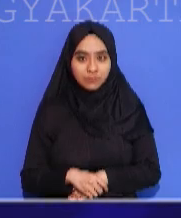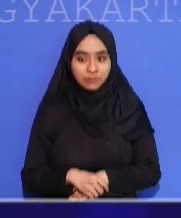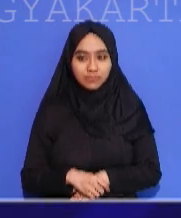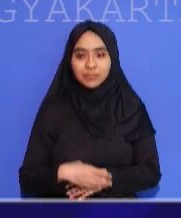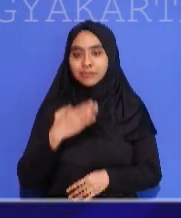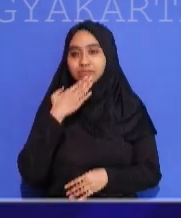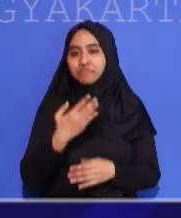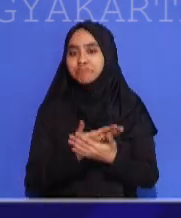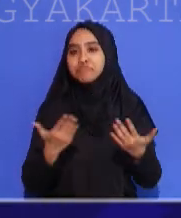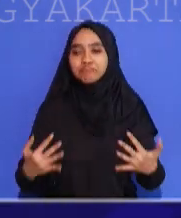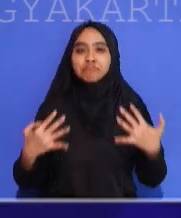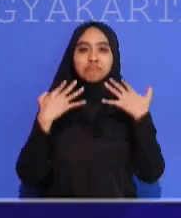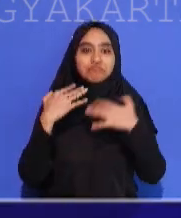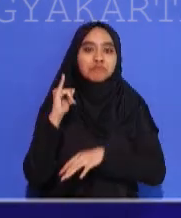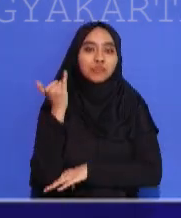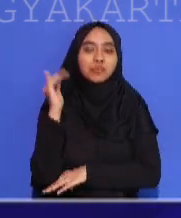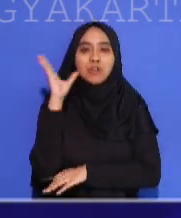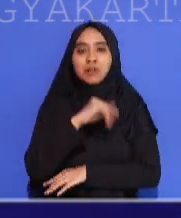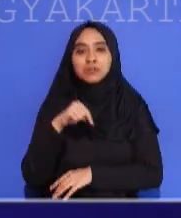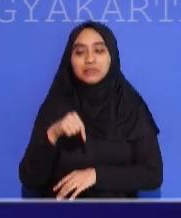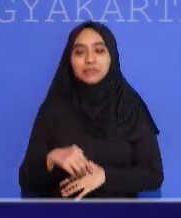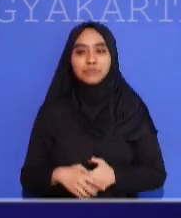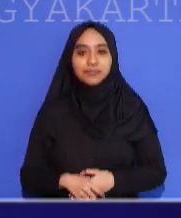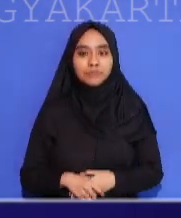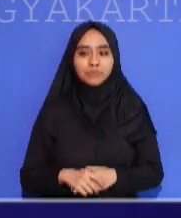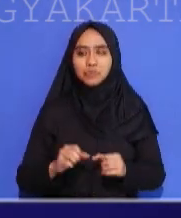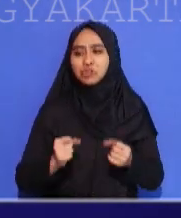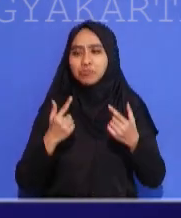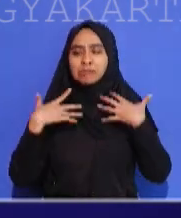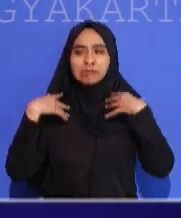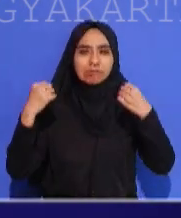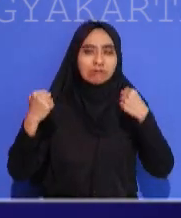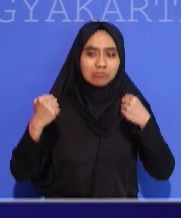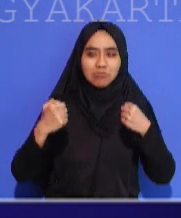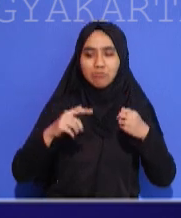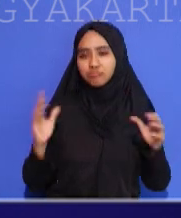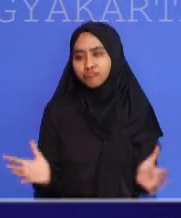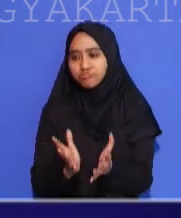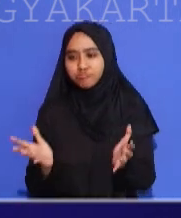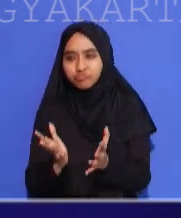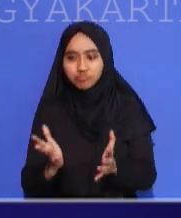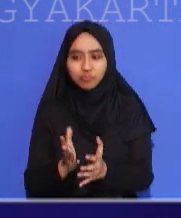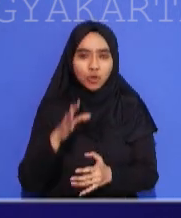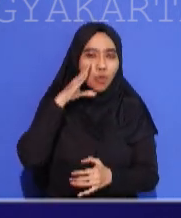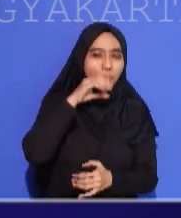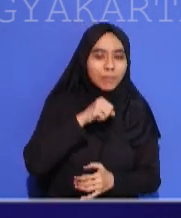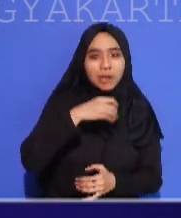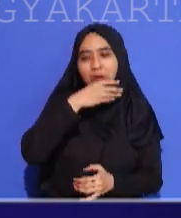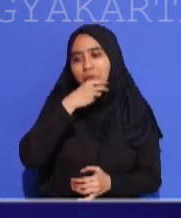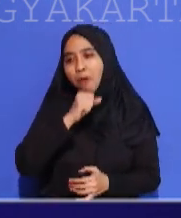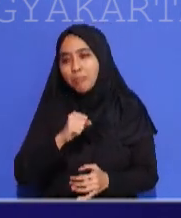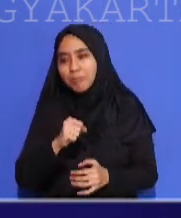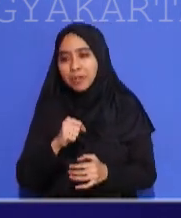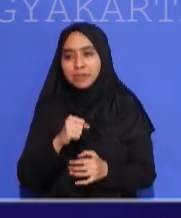ya Terima kasih saudara Anda masih bersama kami membangkitkan kembali semangat para peternak dan penghobi kambing terlebih peranakan kambingnyaawa